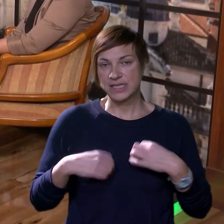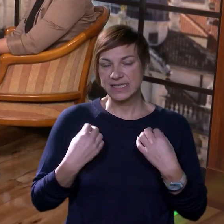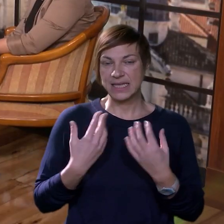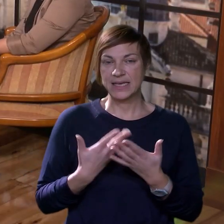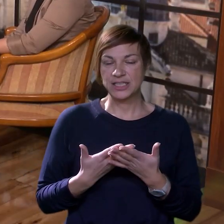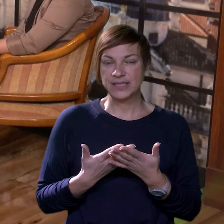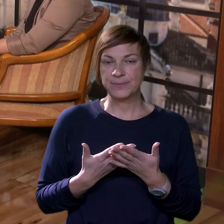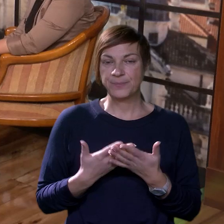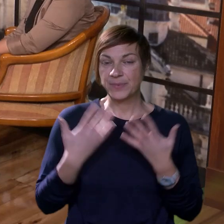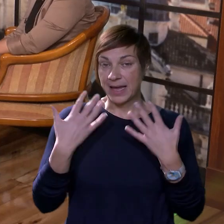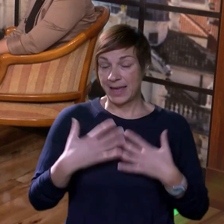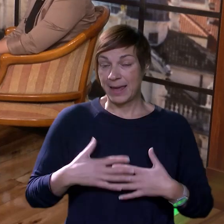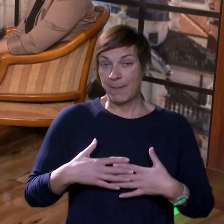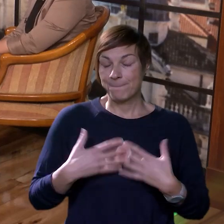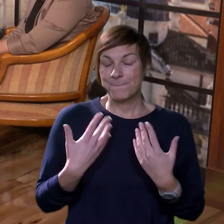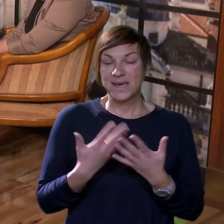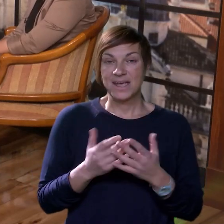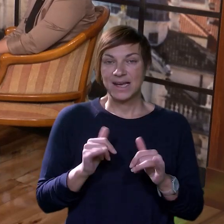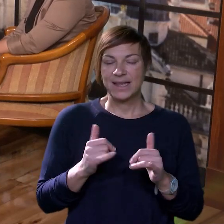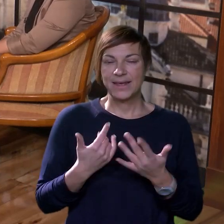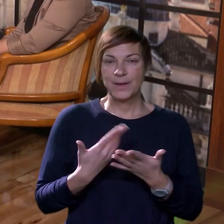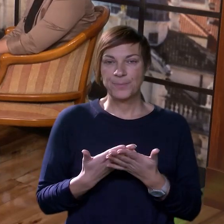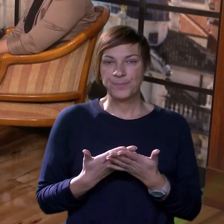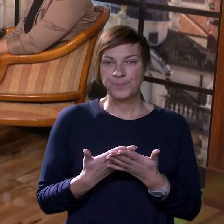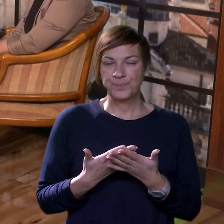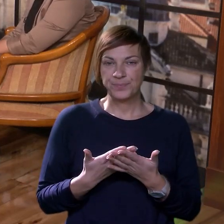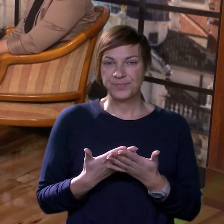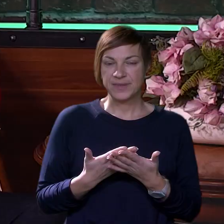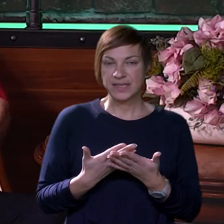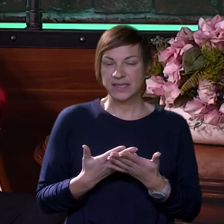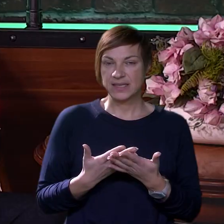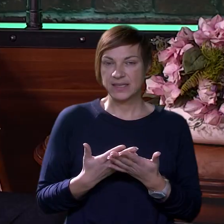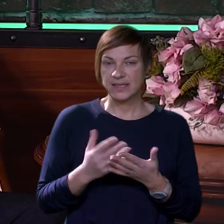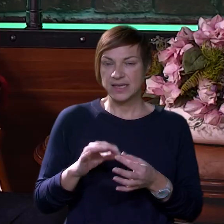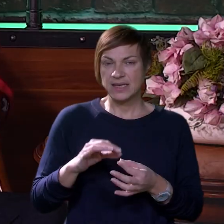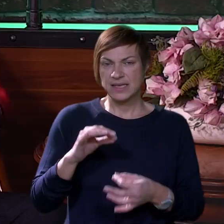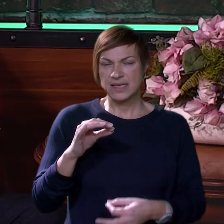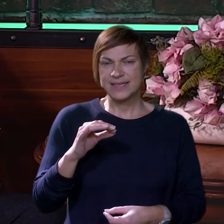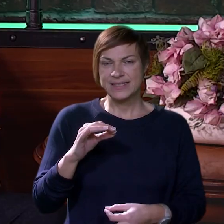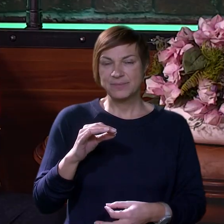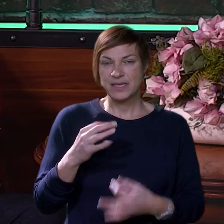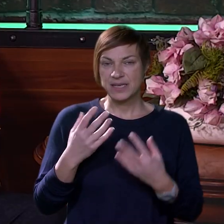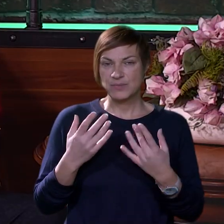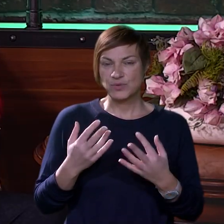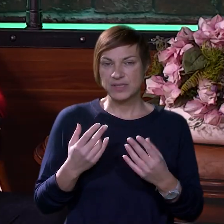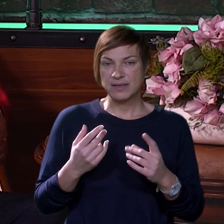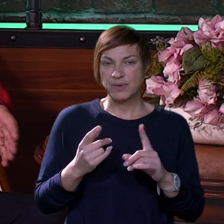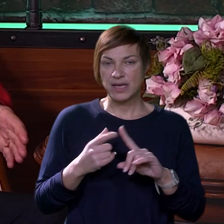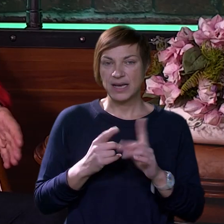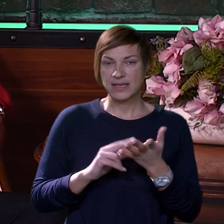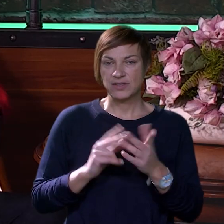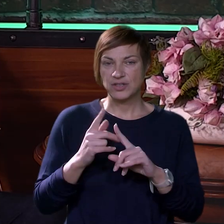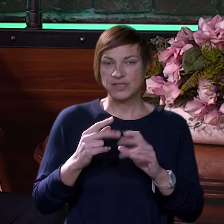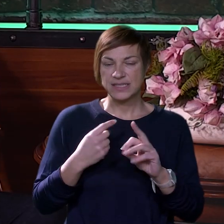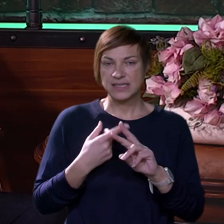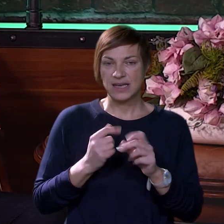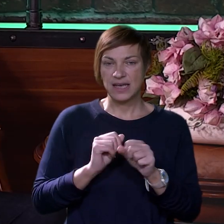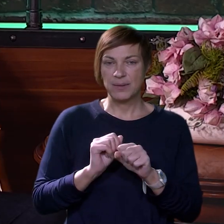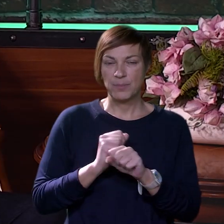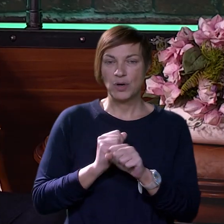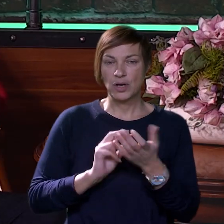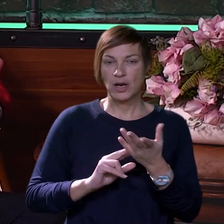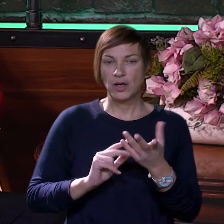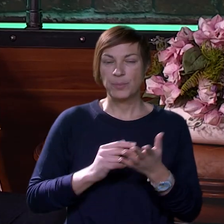Tako je, ujedno i preventivni pregled. Jesi. Jer na taj način njemu se izmjere i znači broj eritrocita, je li